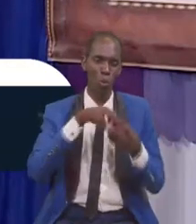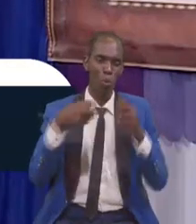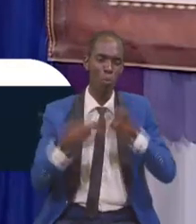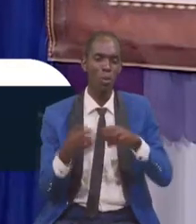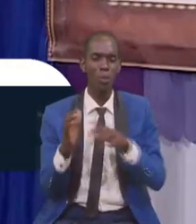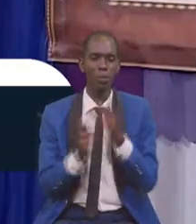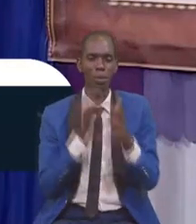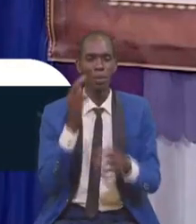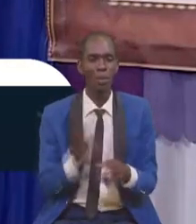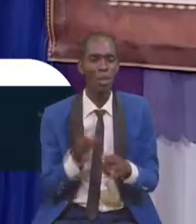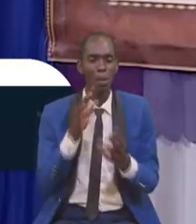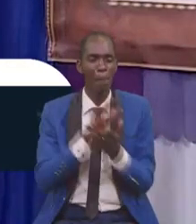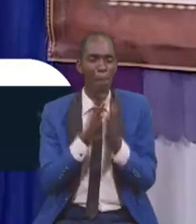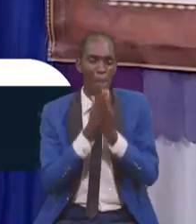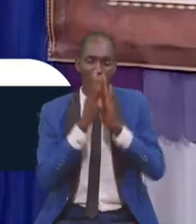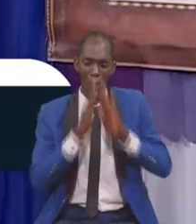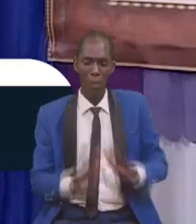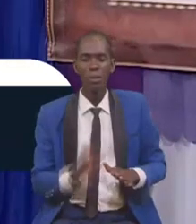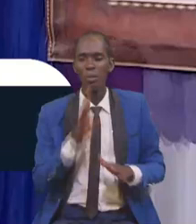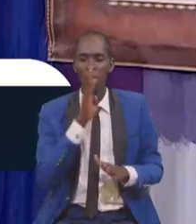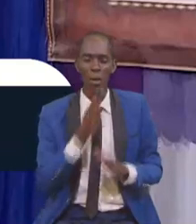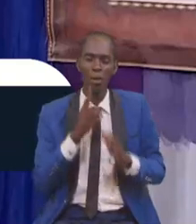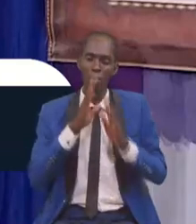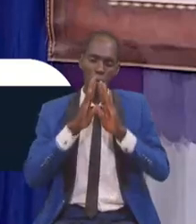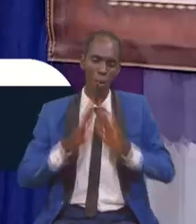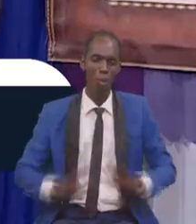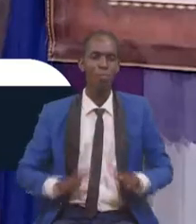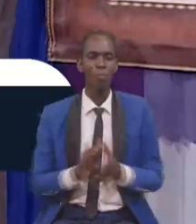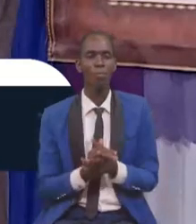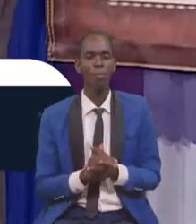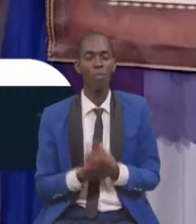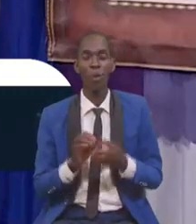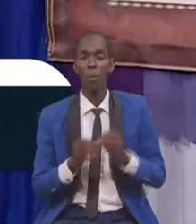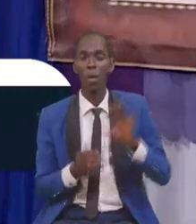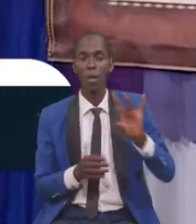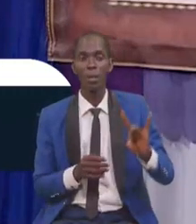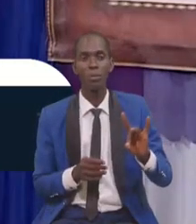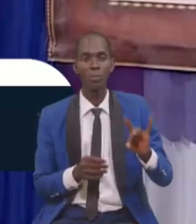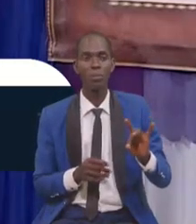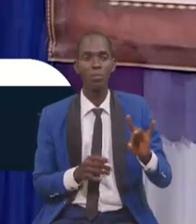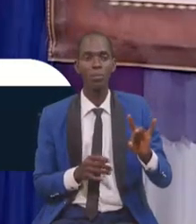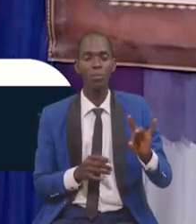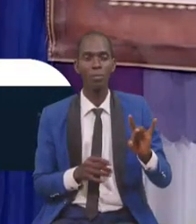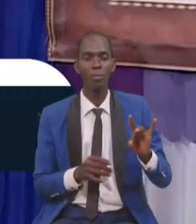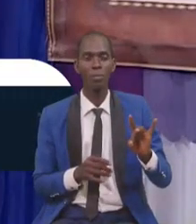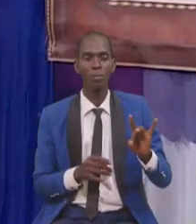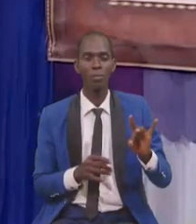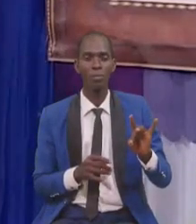situation. La paix dans votre âme. Numéro 8.